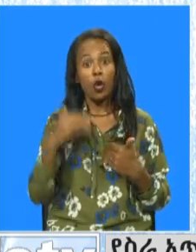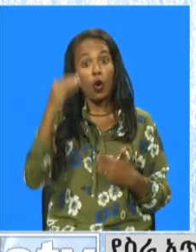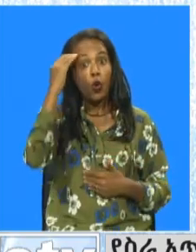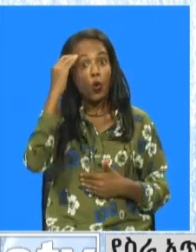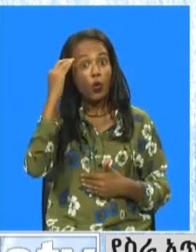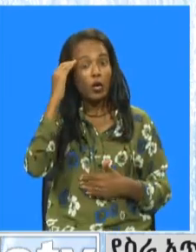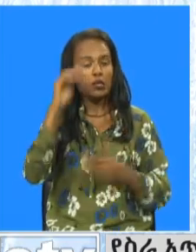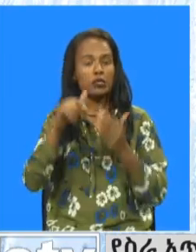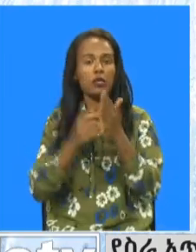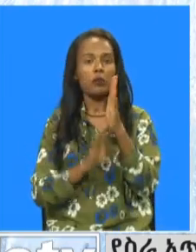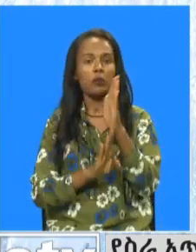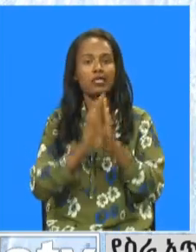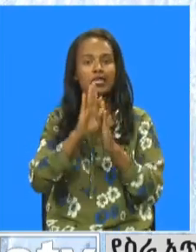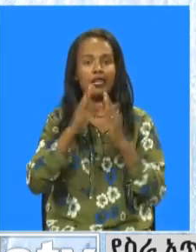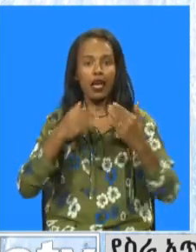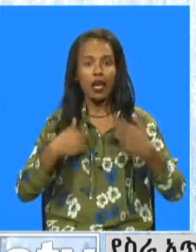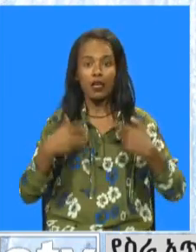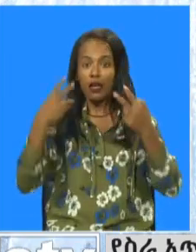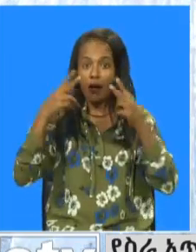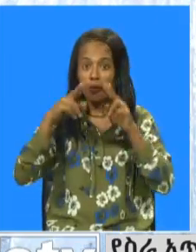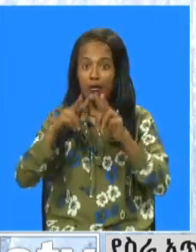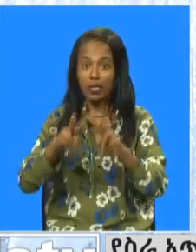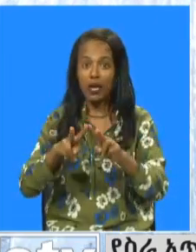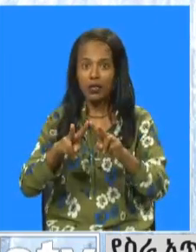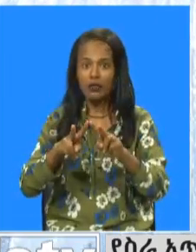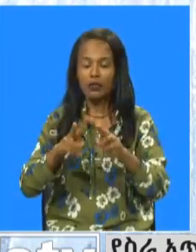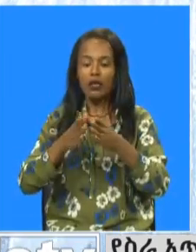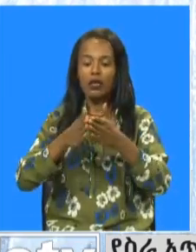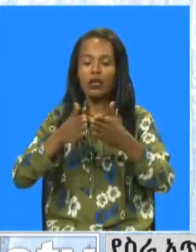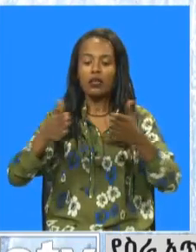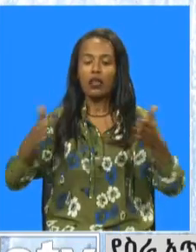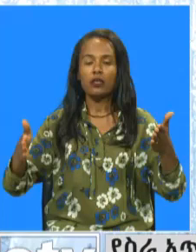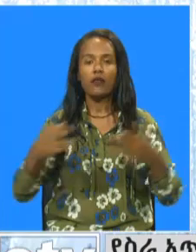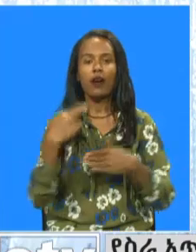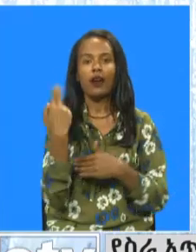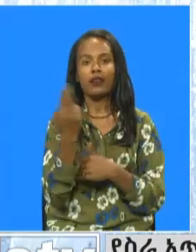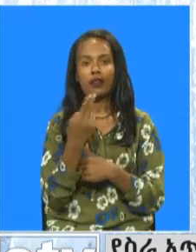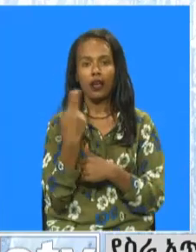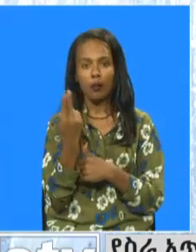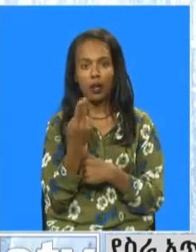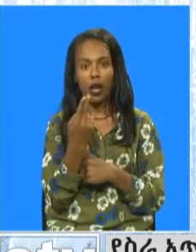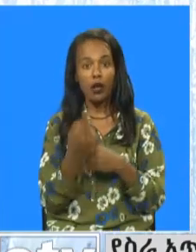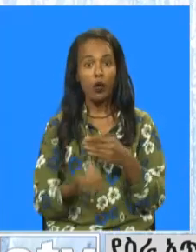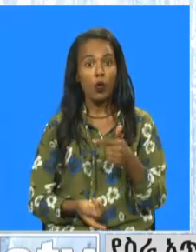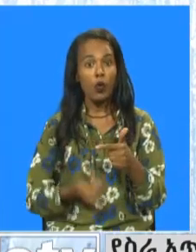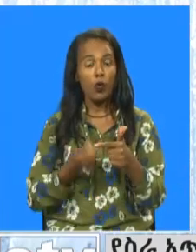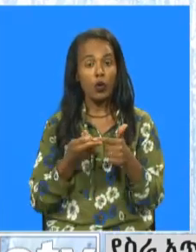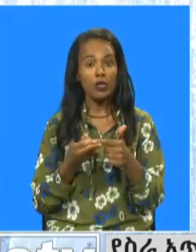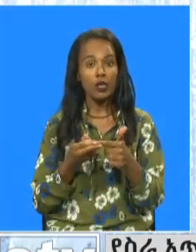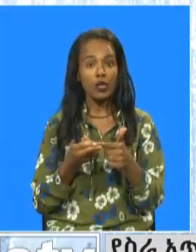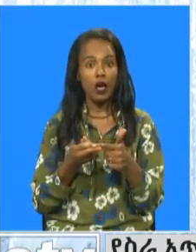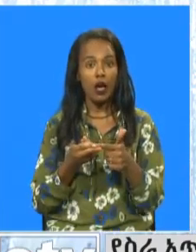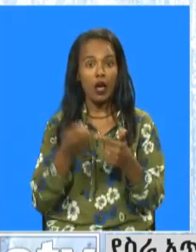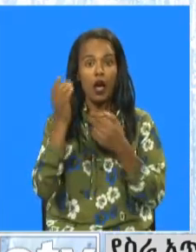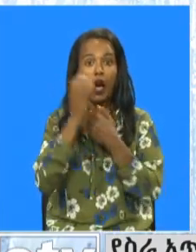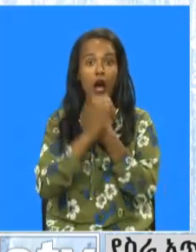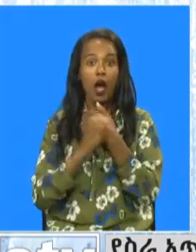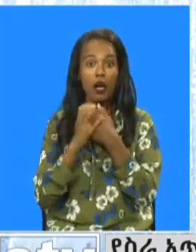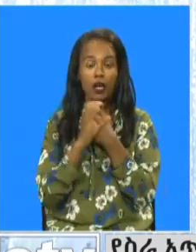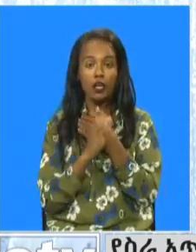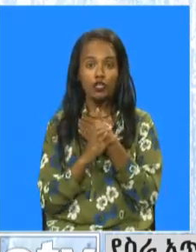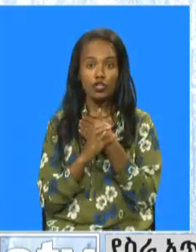እውቀት ስለ ብልጽግና ያለንን አመለካከት እንዲያሰፋልን ይጠቅመናል። ሁለተኛ